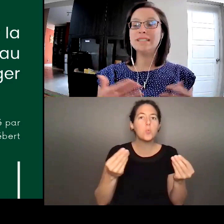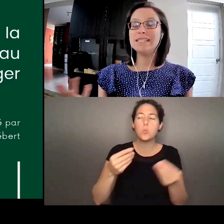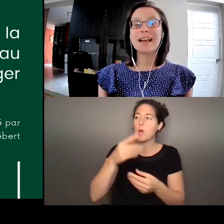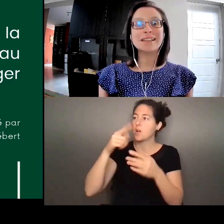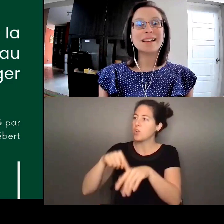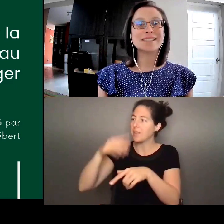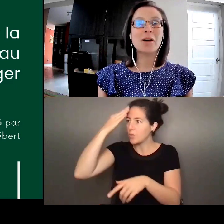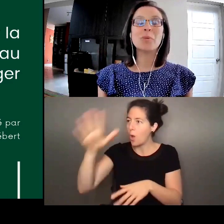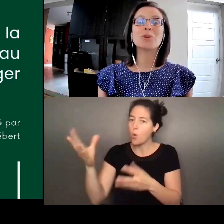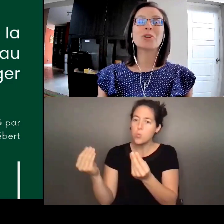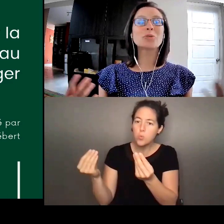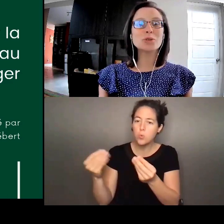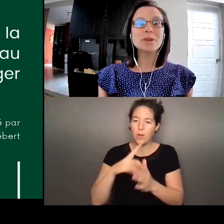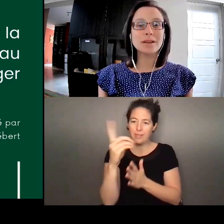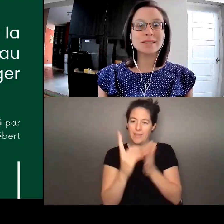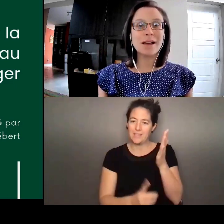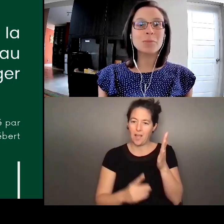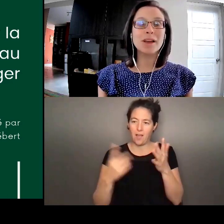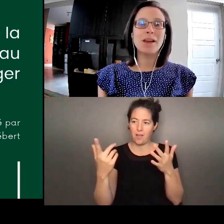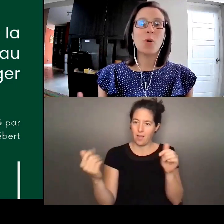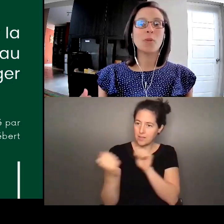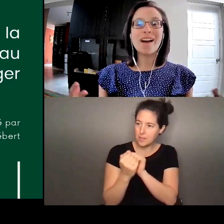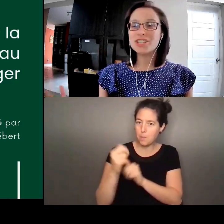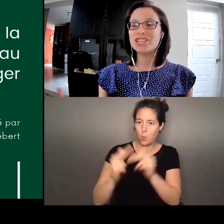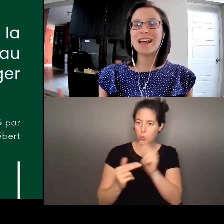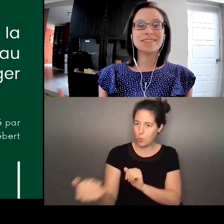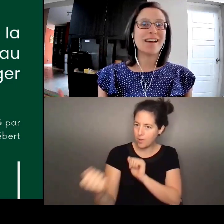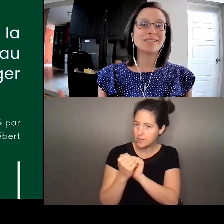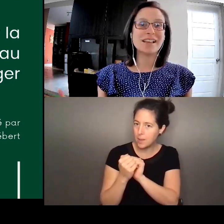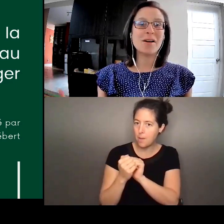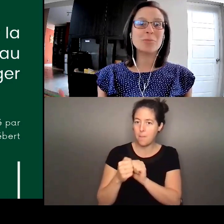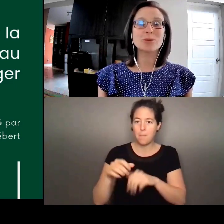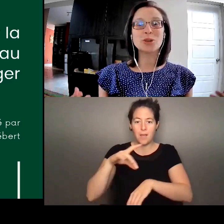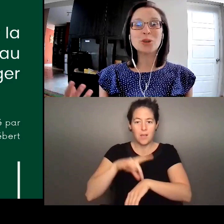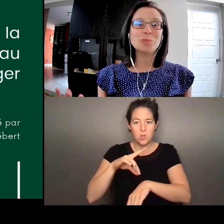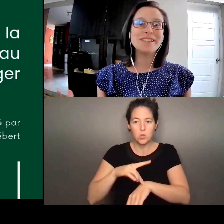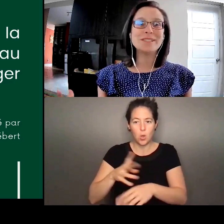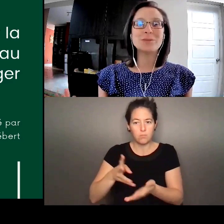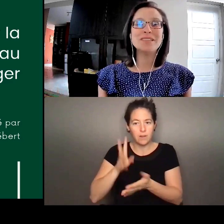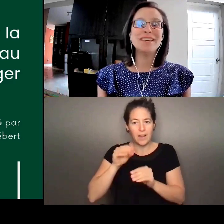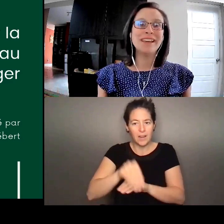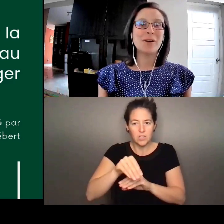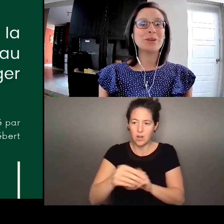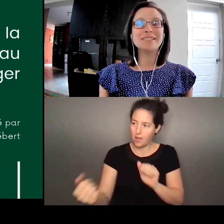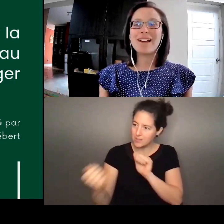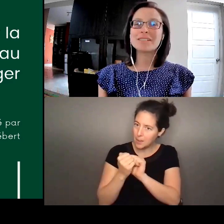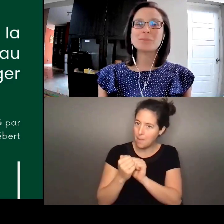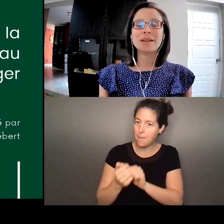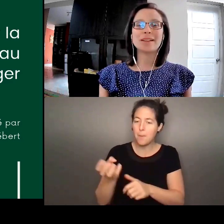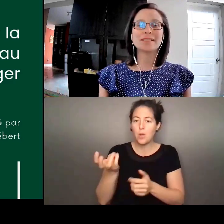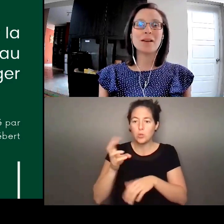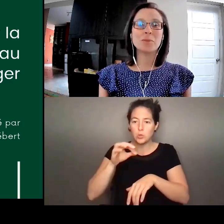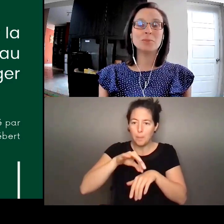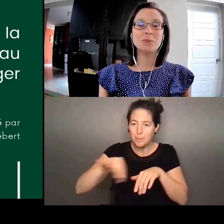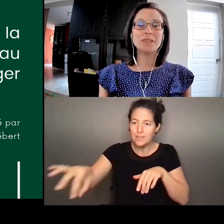le design ensemble, on le construit ensemble, on enrichit la terre ensemble, on s'occupe des semis, on les